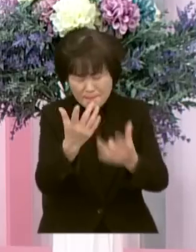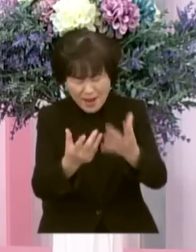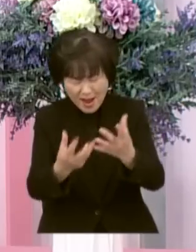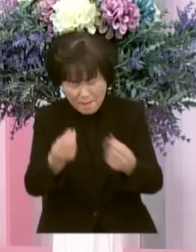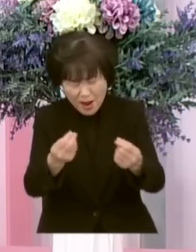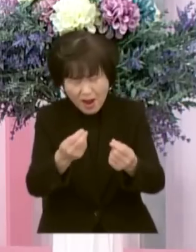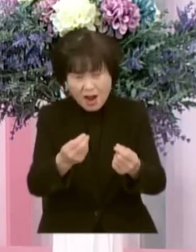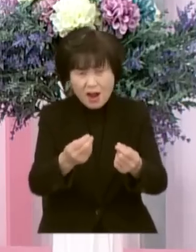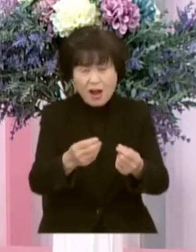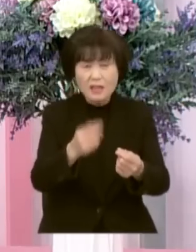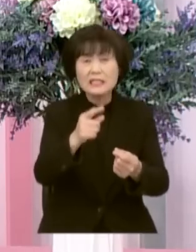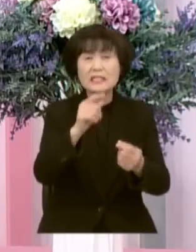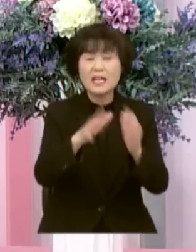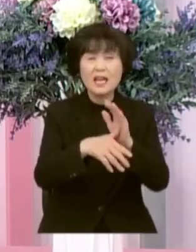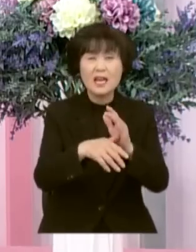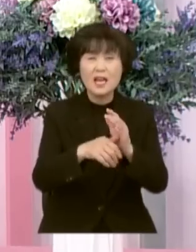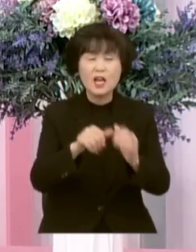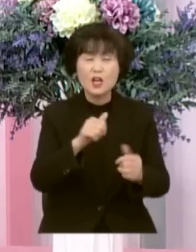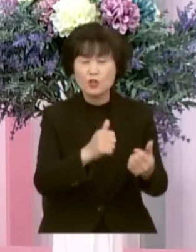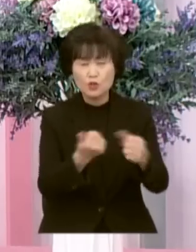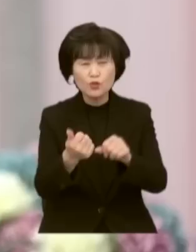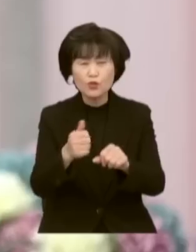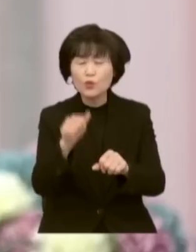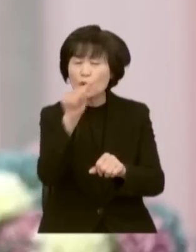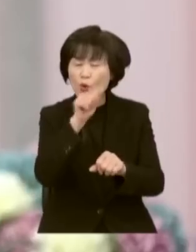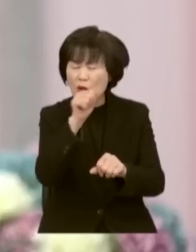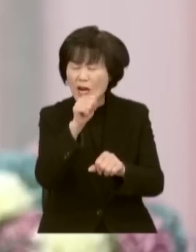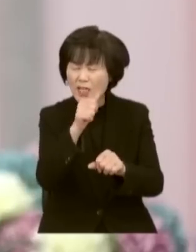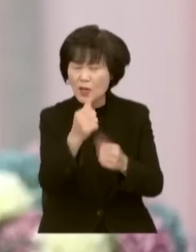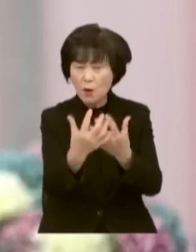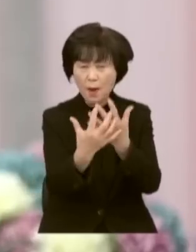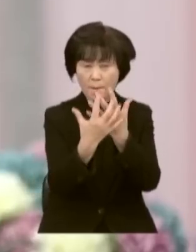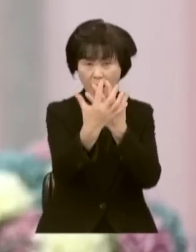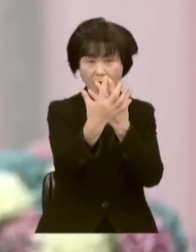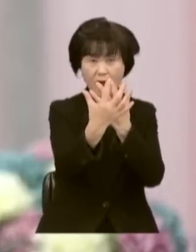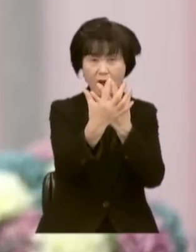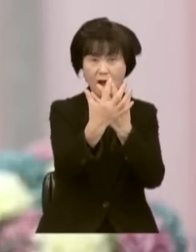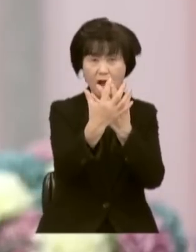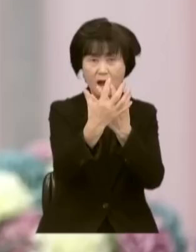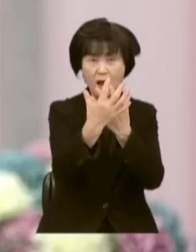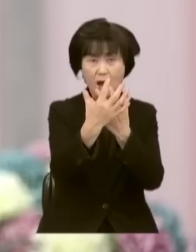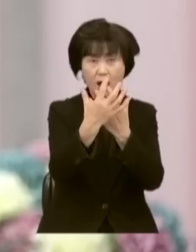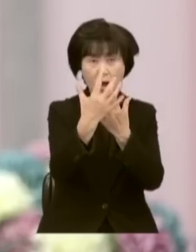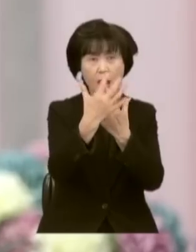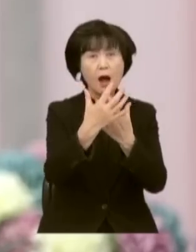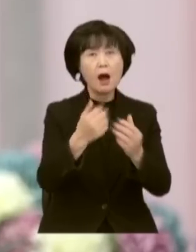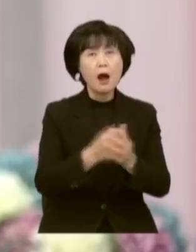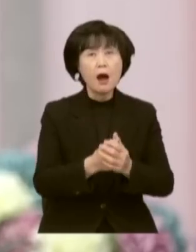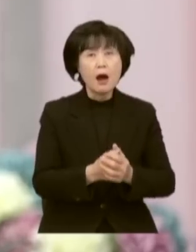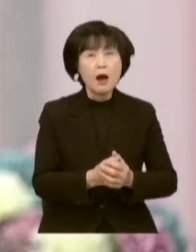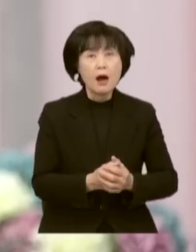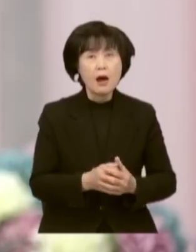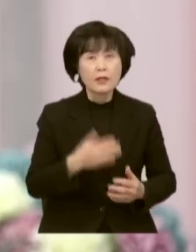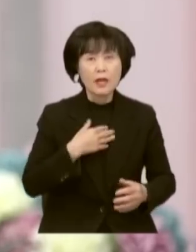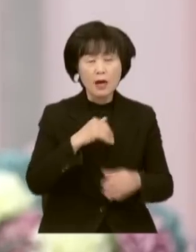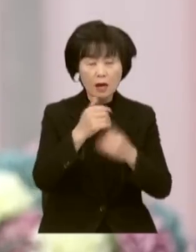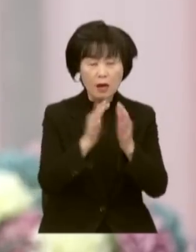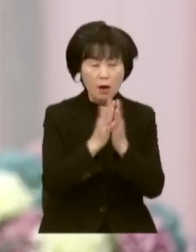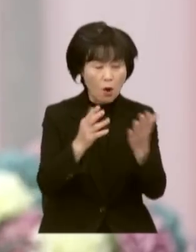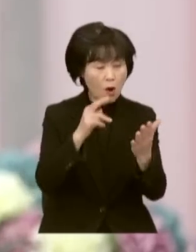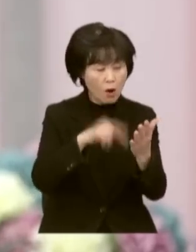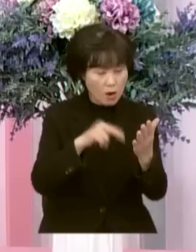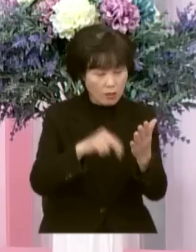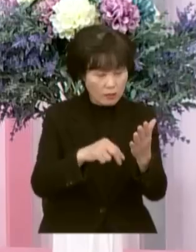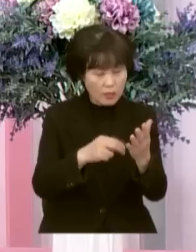그 죽은 고양이랑 딱 오버랩이 되는 거예요. 경고를 지금 몇 번을 때리는 거예요. 그리고는 이제 성경을 보다가 이렇게